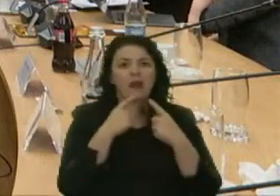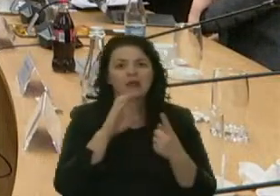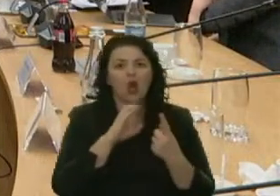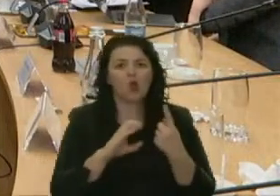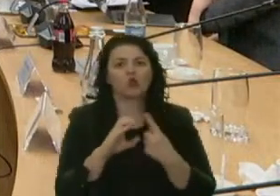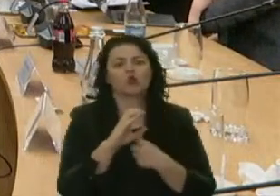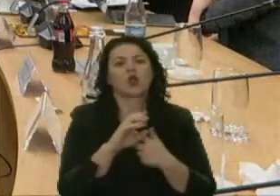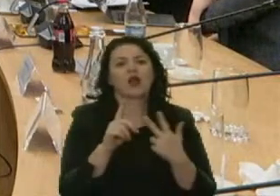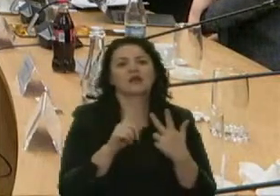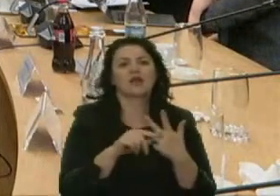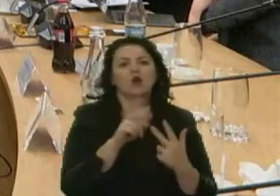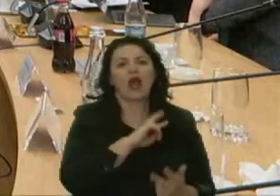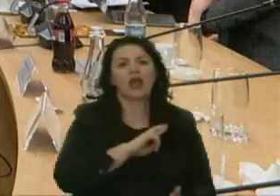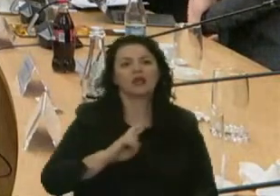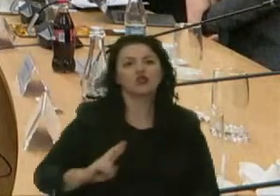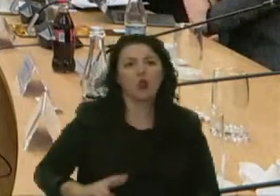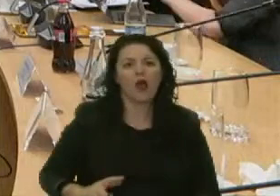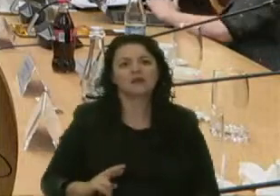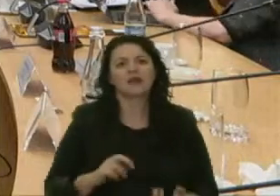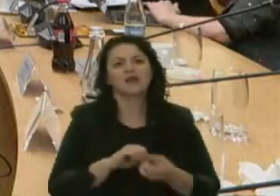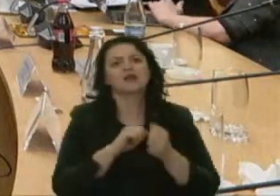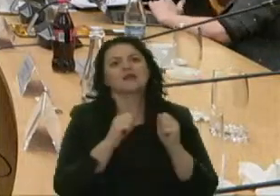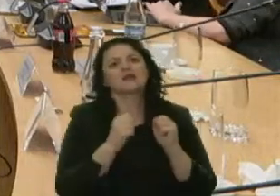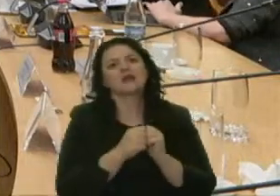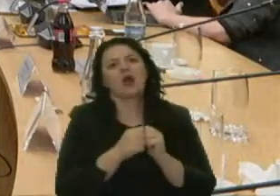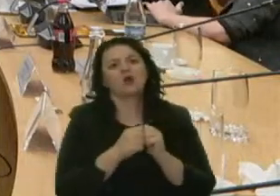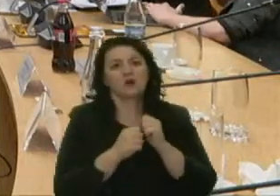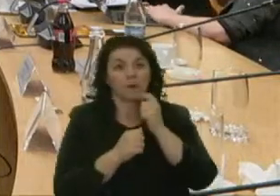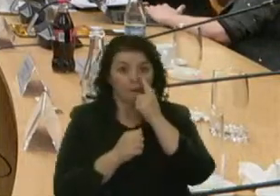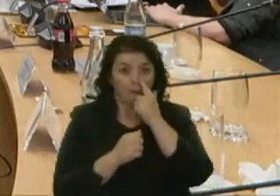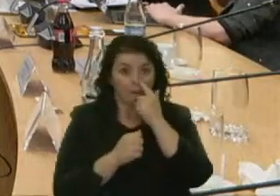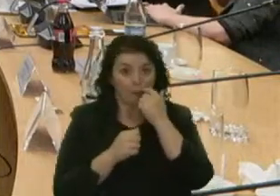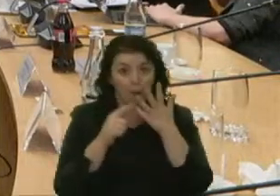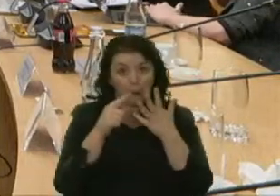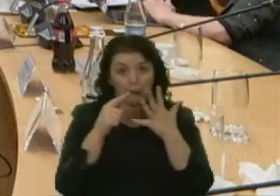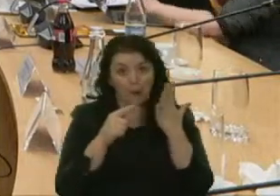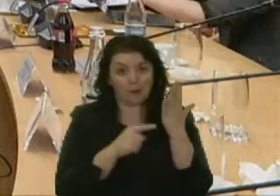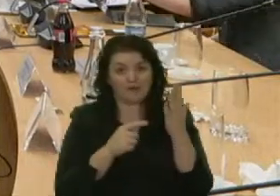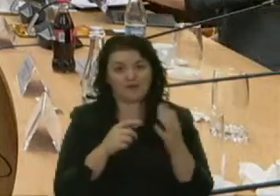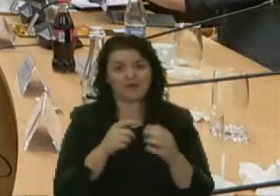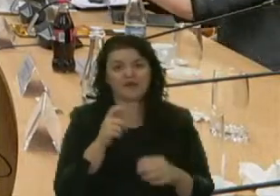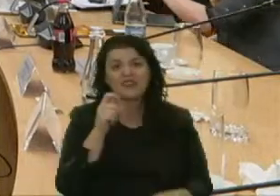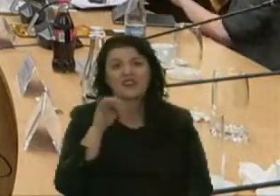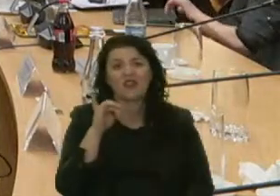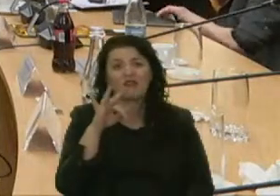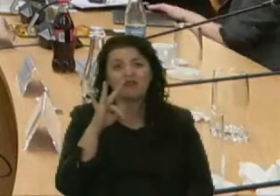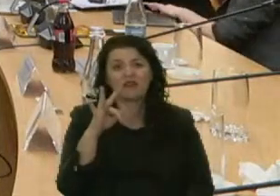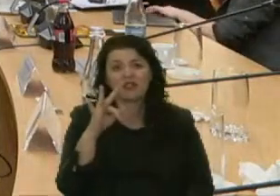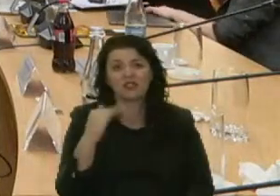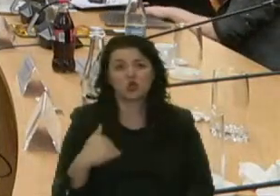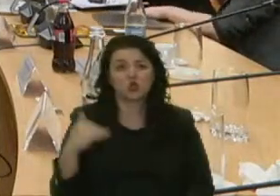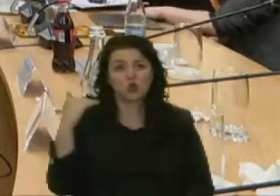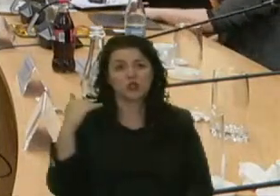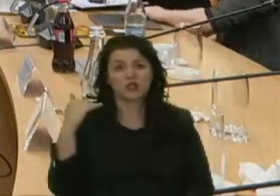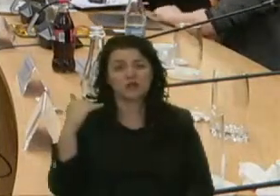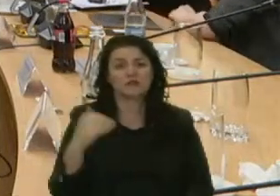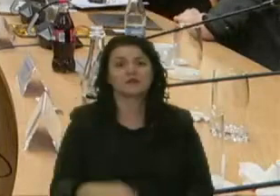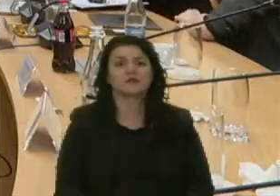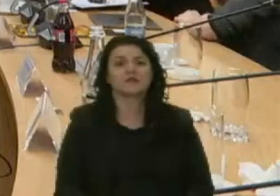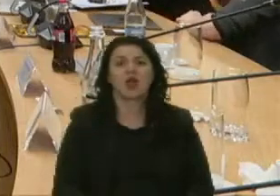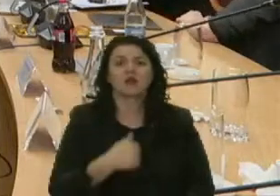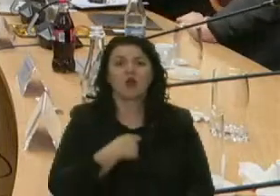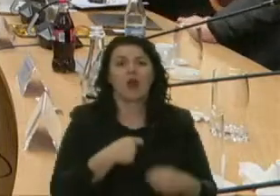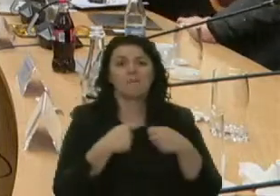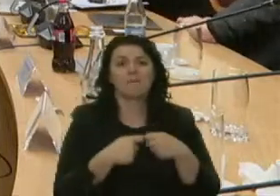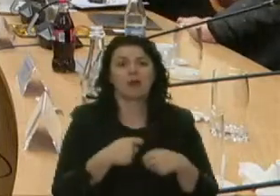vorbim de dezbateri religioase că vorbim de berăria culturală că vorbim de orice de la tif în sus asta trebuie să facem și eu ca și membru